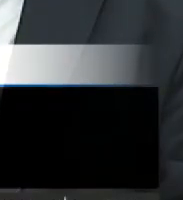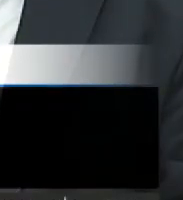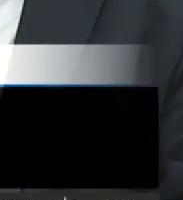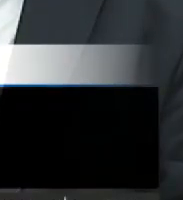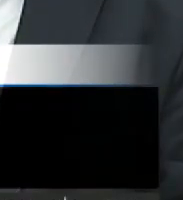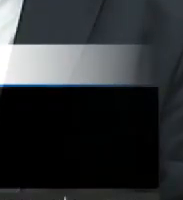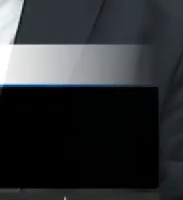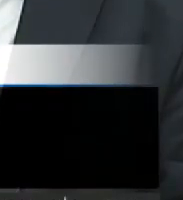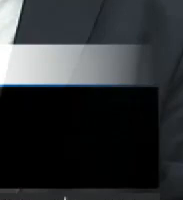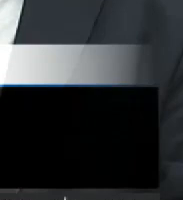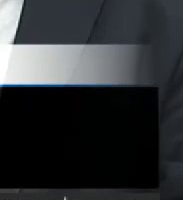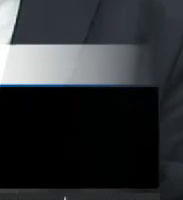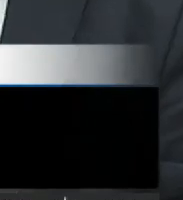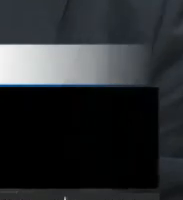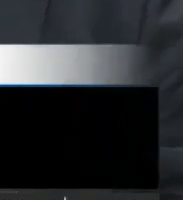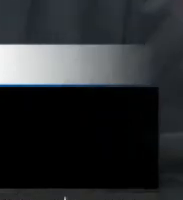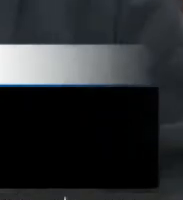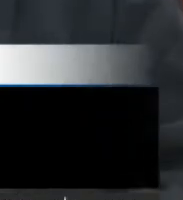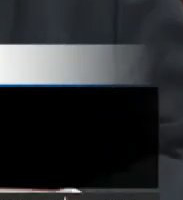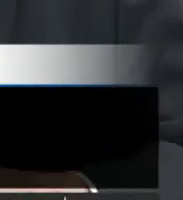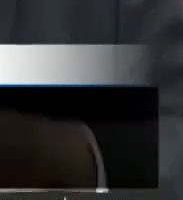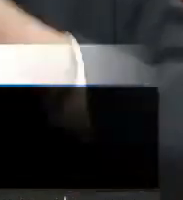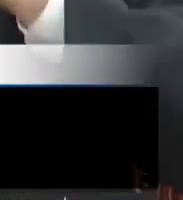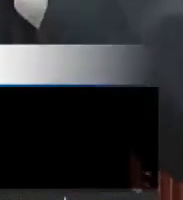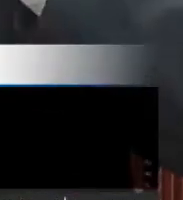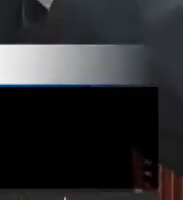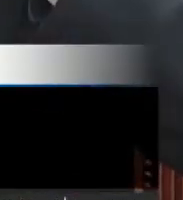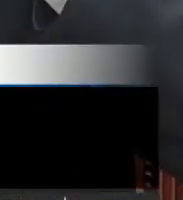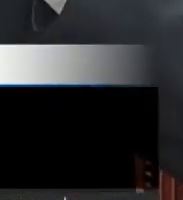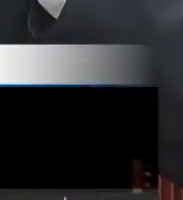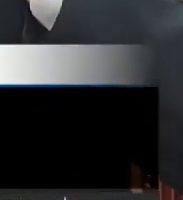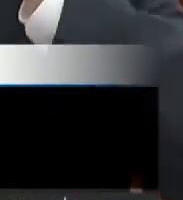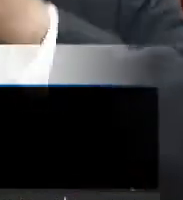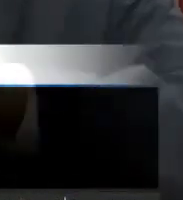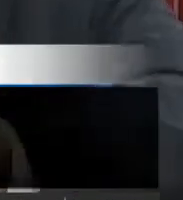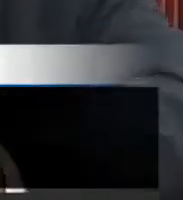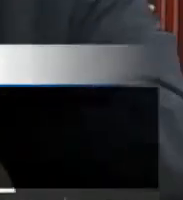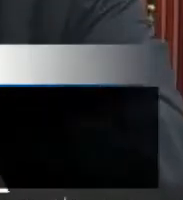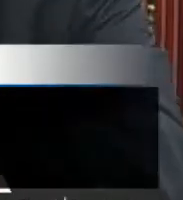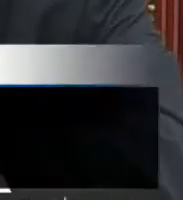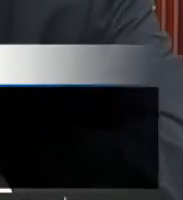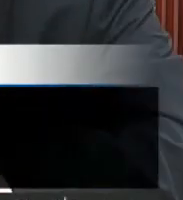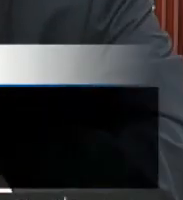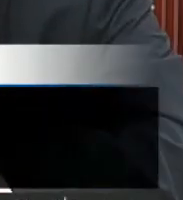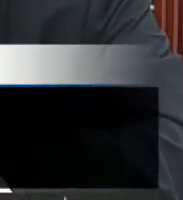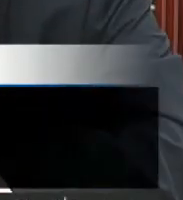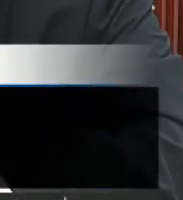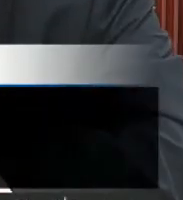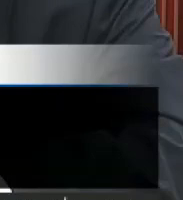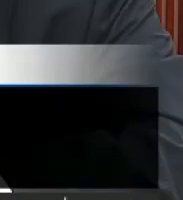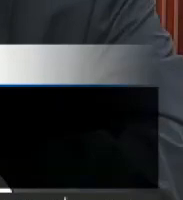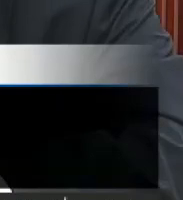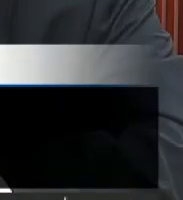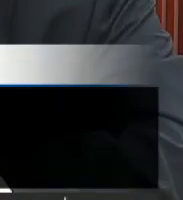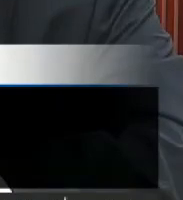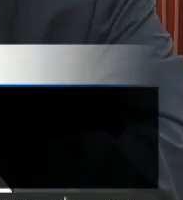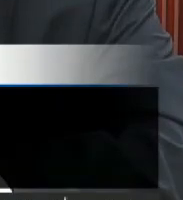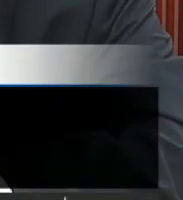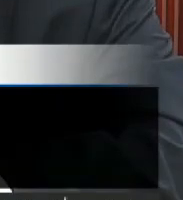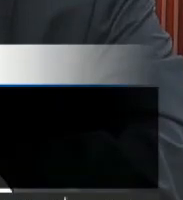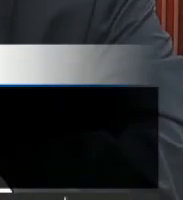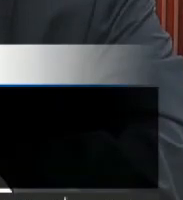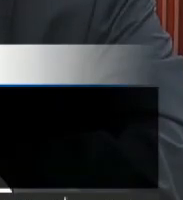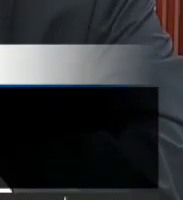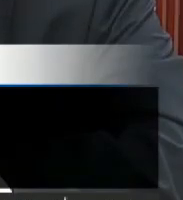검찰을 총괄하는 검찰총장의 장관의 부하라면 이 수사와 그 소추라고 하는 것이 정치인의